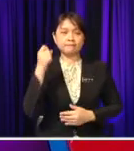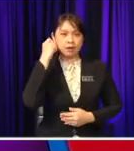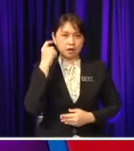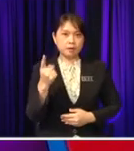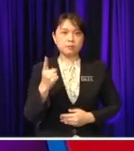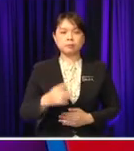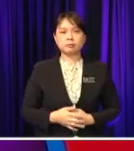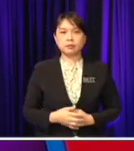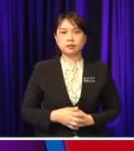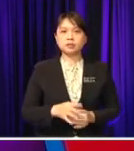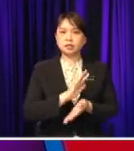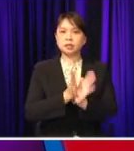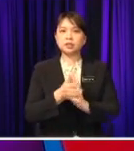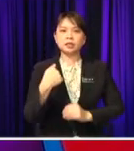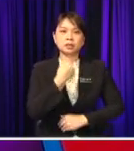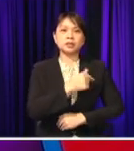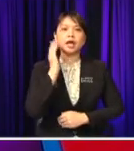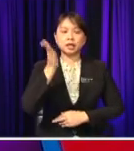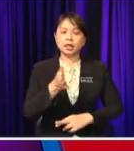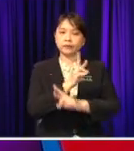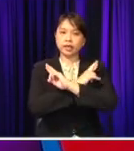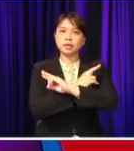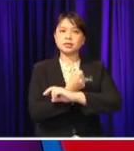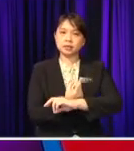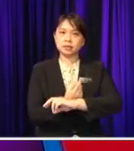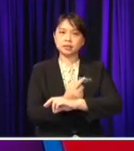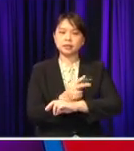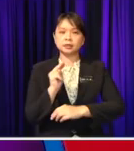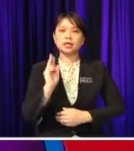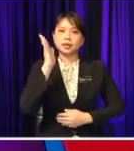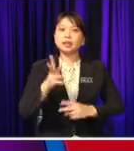Jadi kita akan berhenti berhak seketika kembali